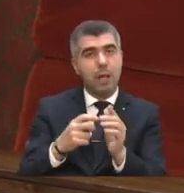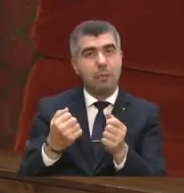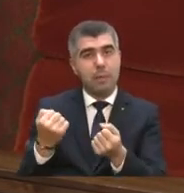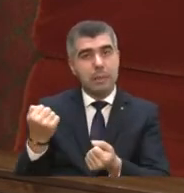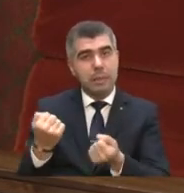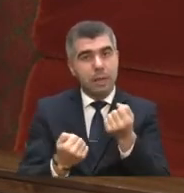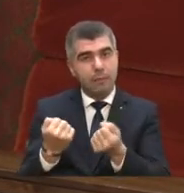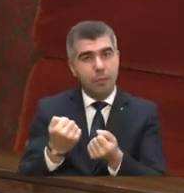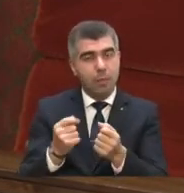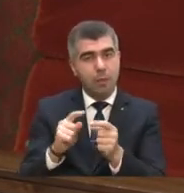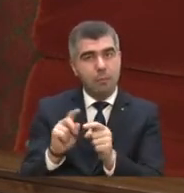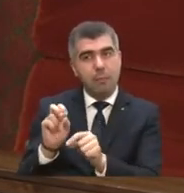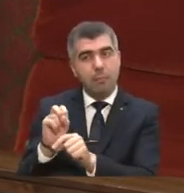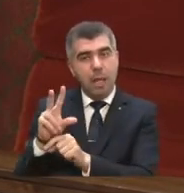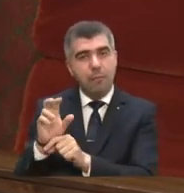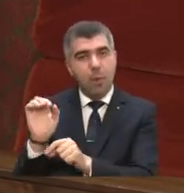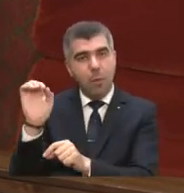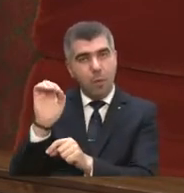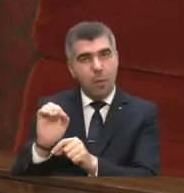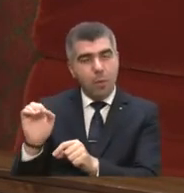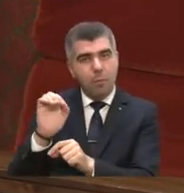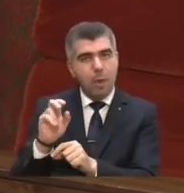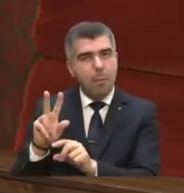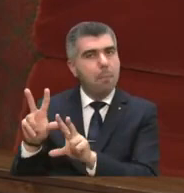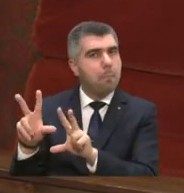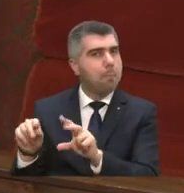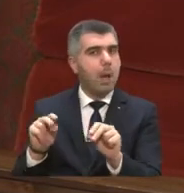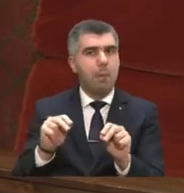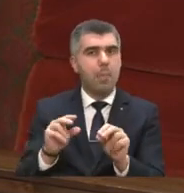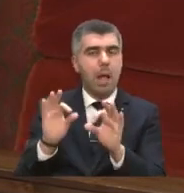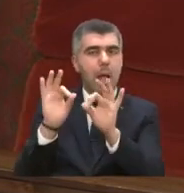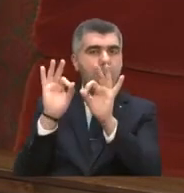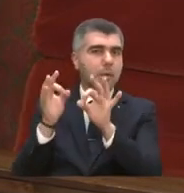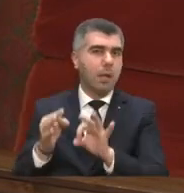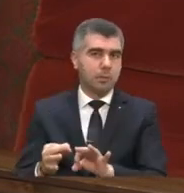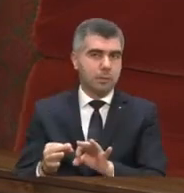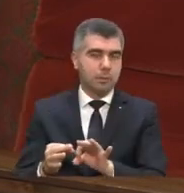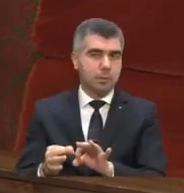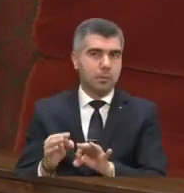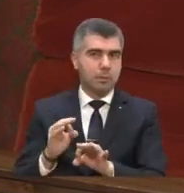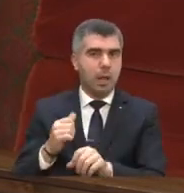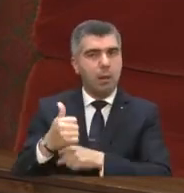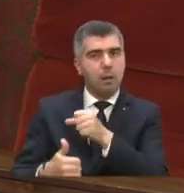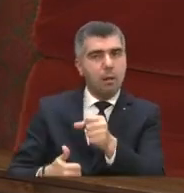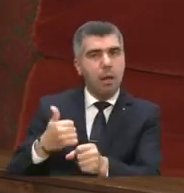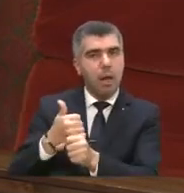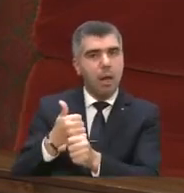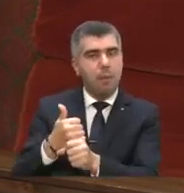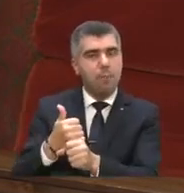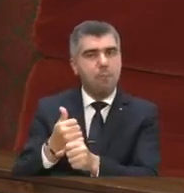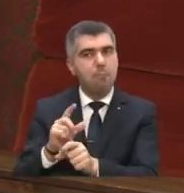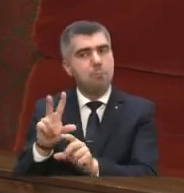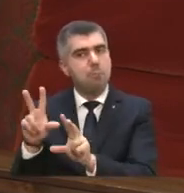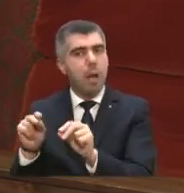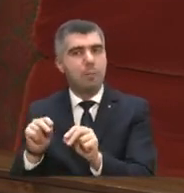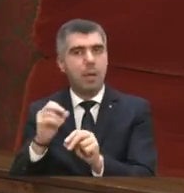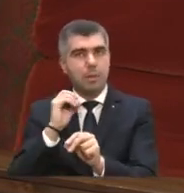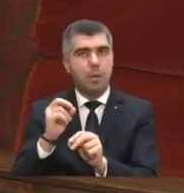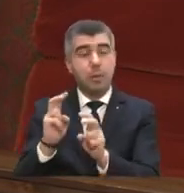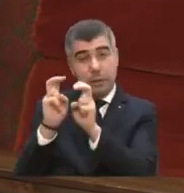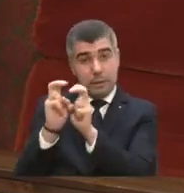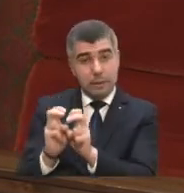راه عرفت تقريبا نفس العدد مقارنه مع العام السابق، ما كاينش انخفاض نهائيا. الانخفاض